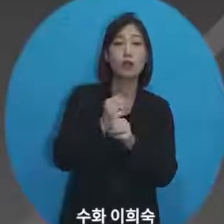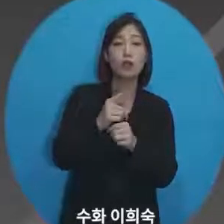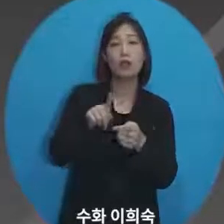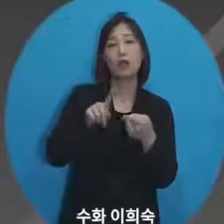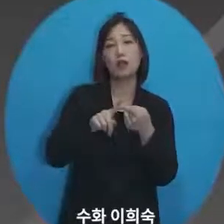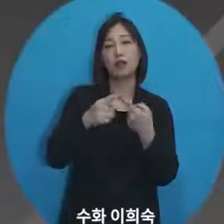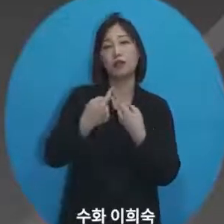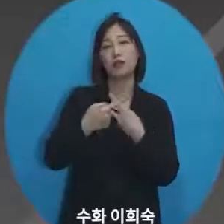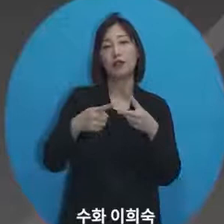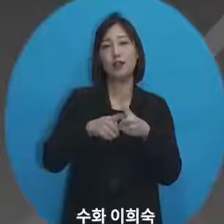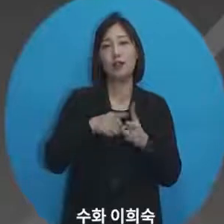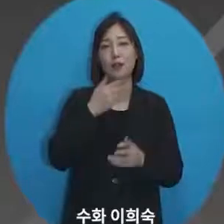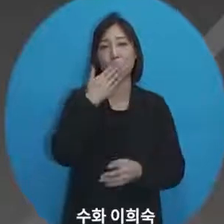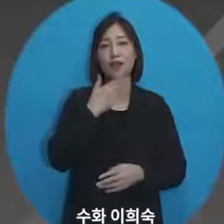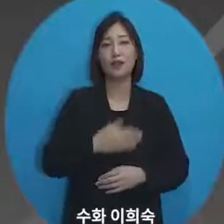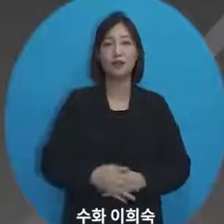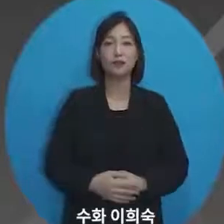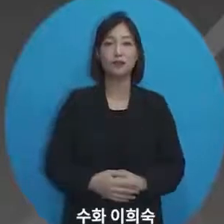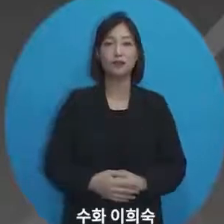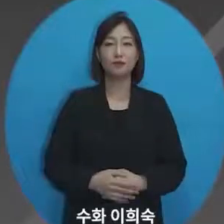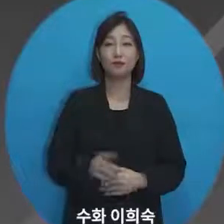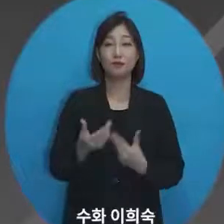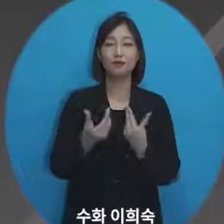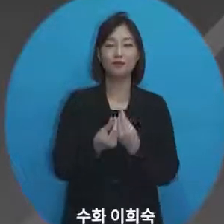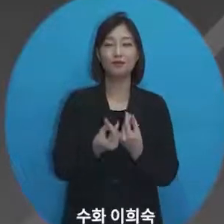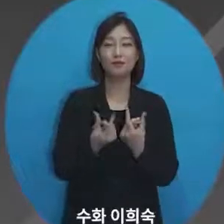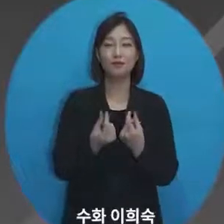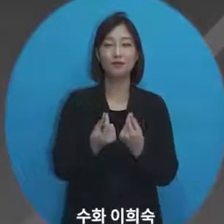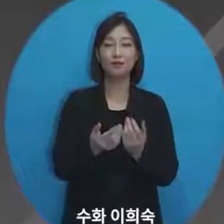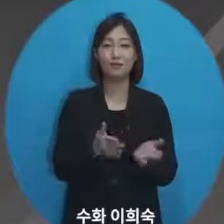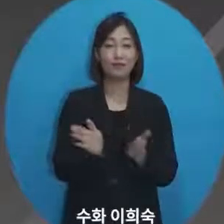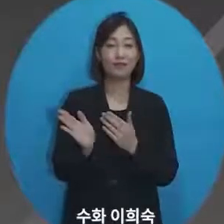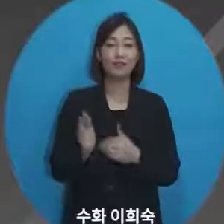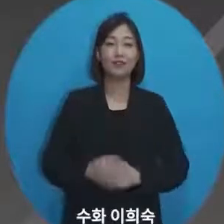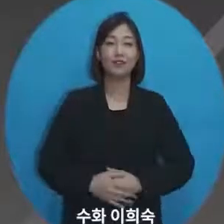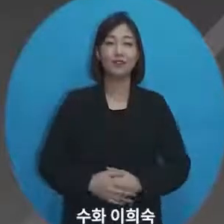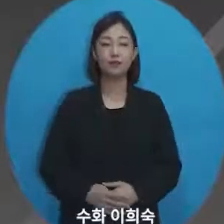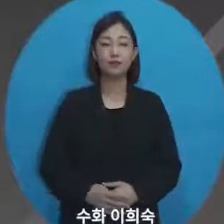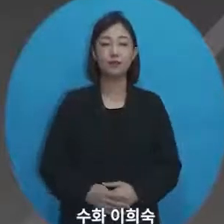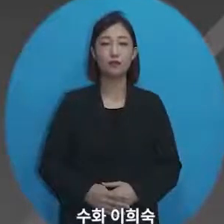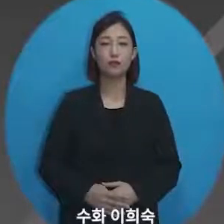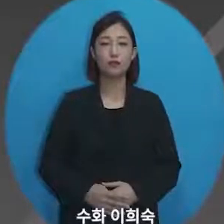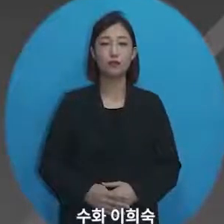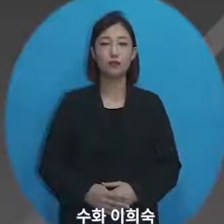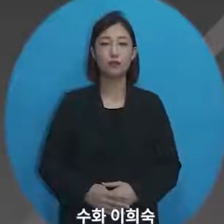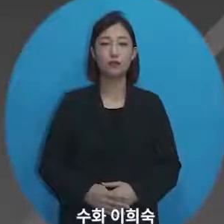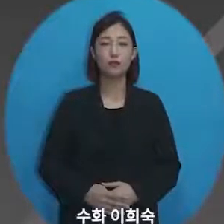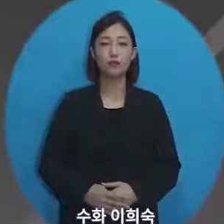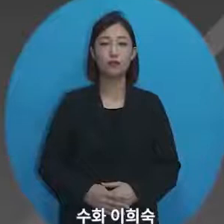명확하게 인지할 수 있도록 하고 있습니다. 예, 동일합니다.